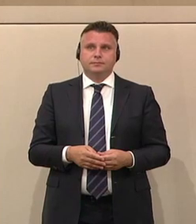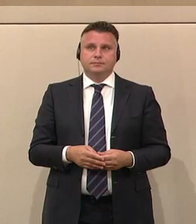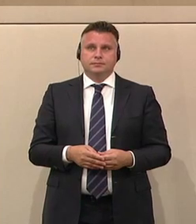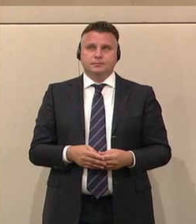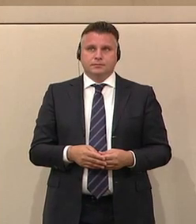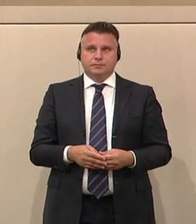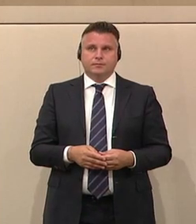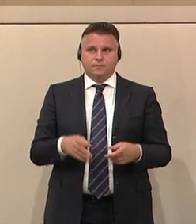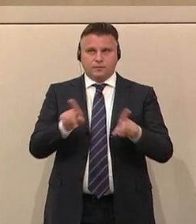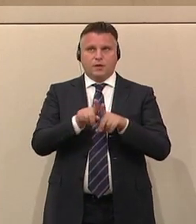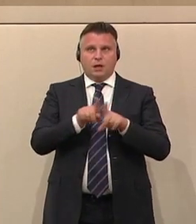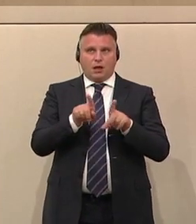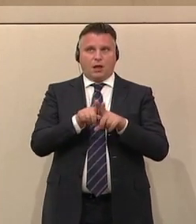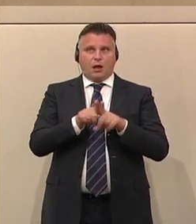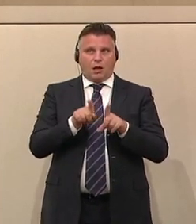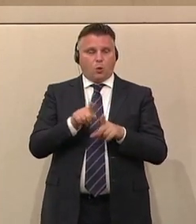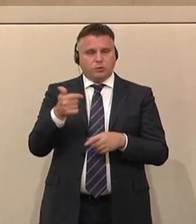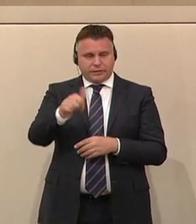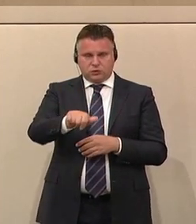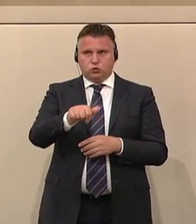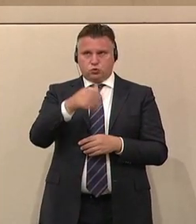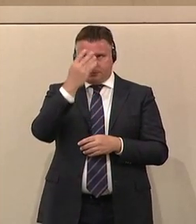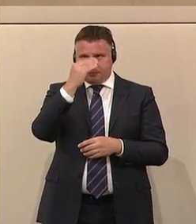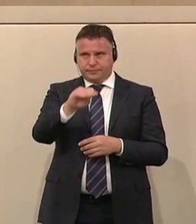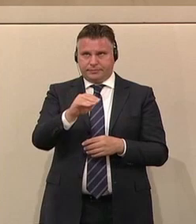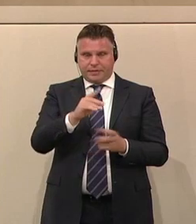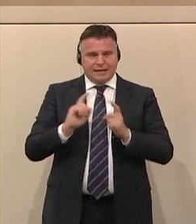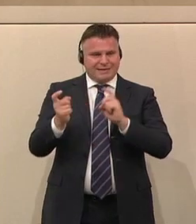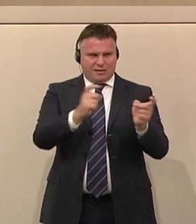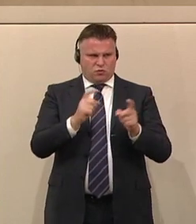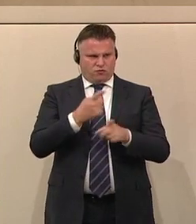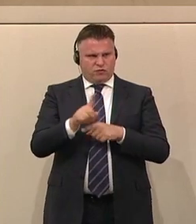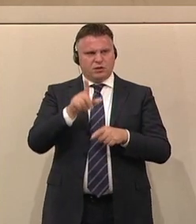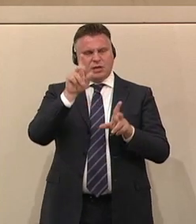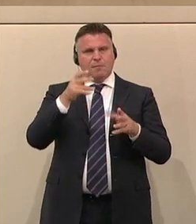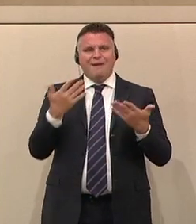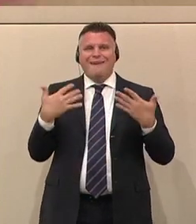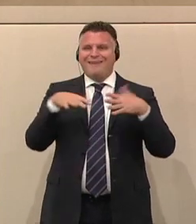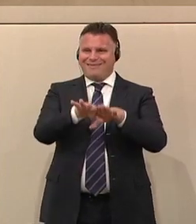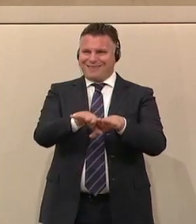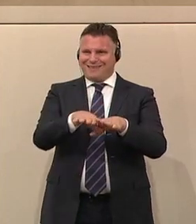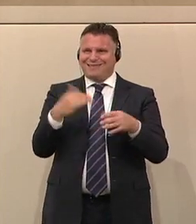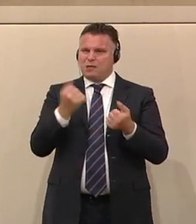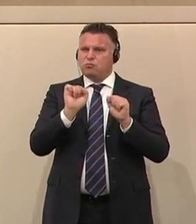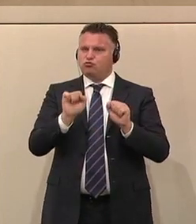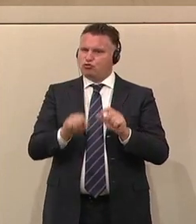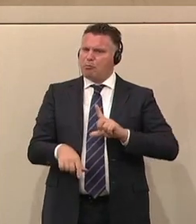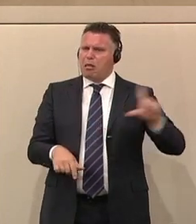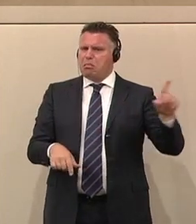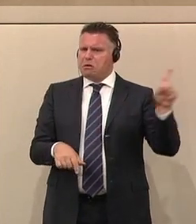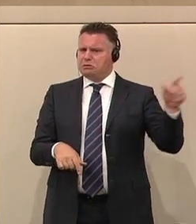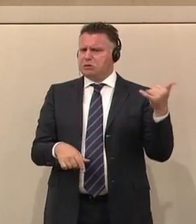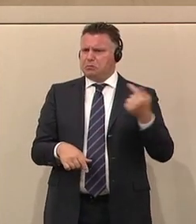Man muss aber auch eines feststellen, und das fehlt mir in der ganzen Debatte. Wenn von Integration gesprochen wird, wird es von der linken Seite hier immer